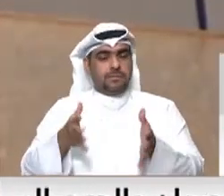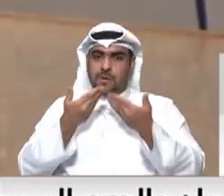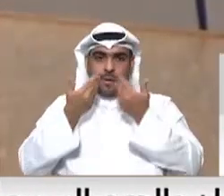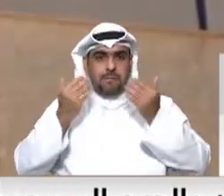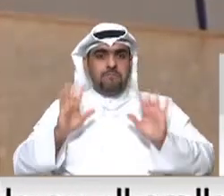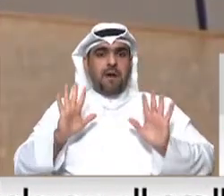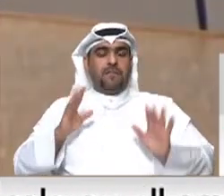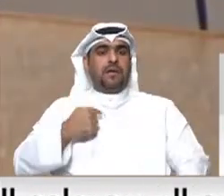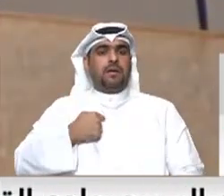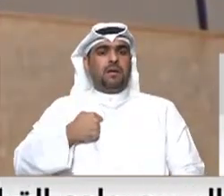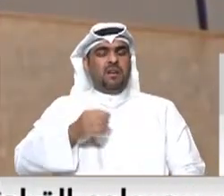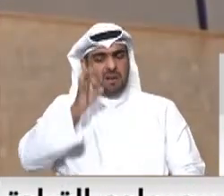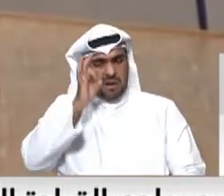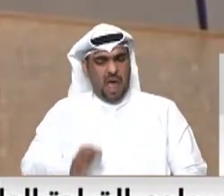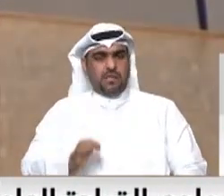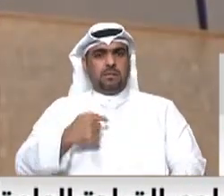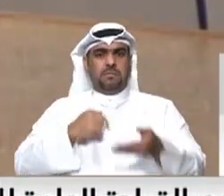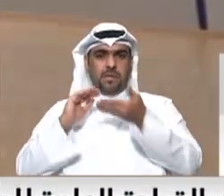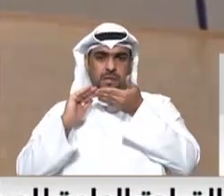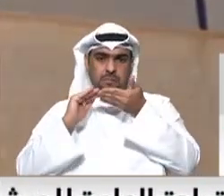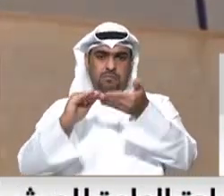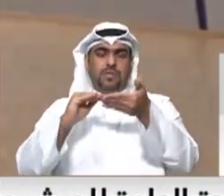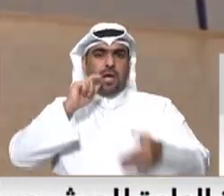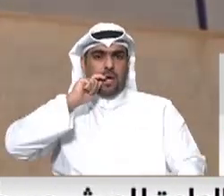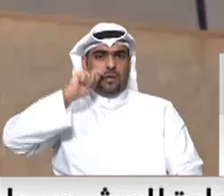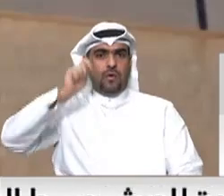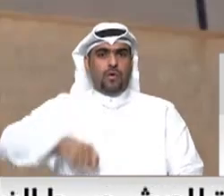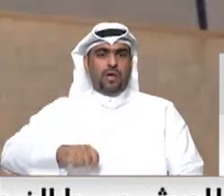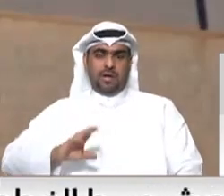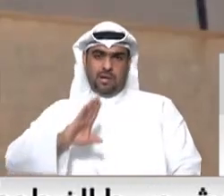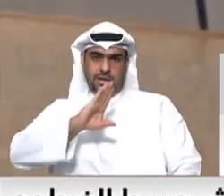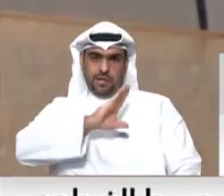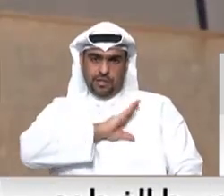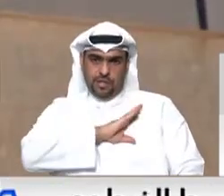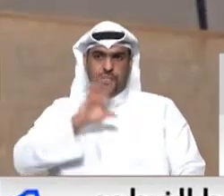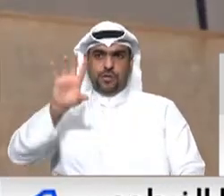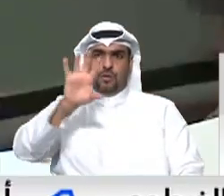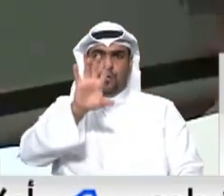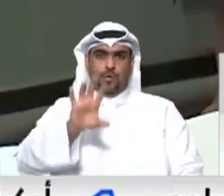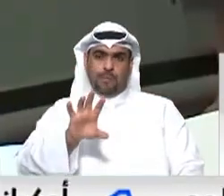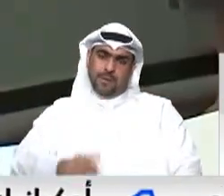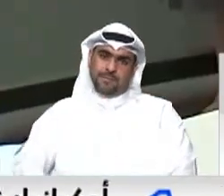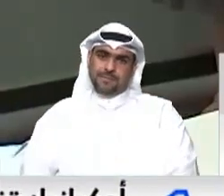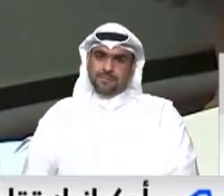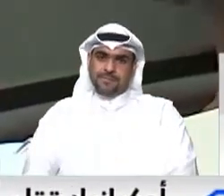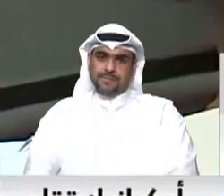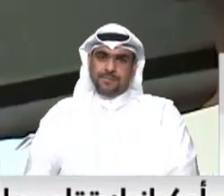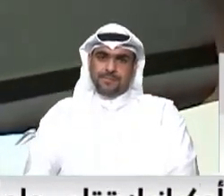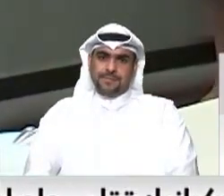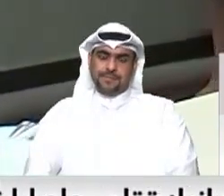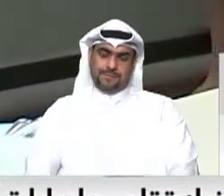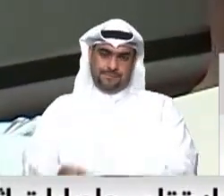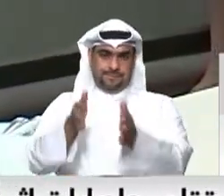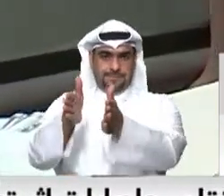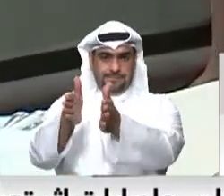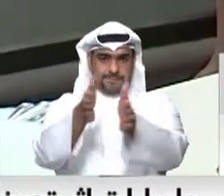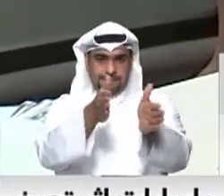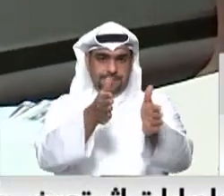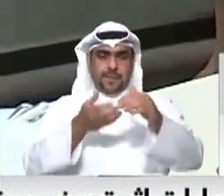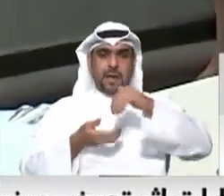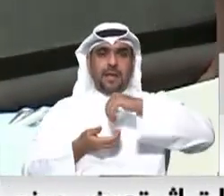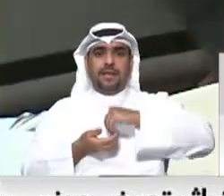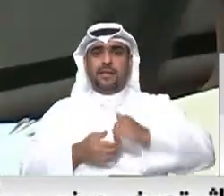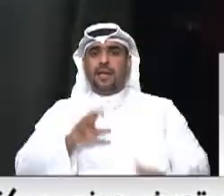العسكري والدعم الإنساني والسياسي، وهذه عناصر وحدة في موقف المجلس الأوروبي. في هذه الأثناء أعلن